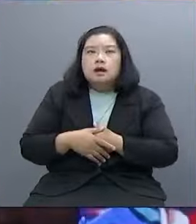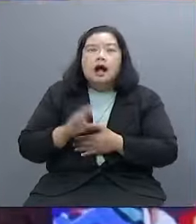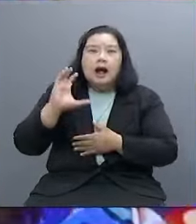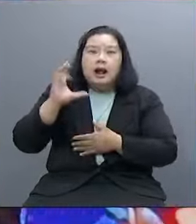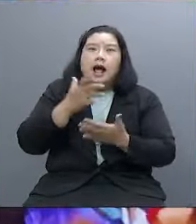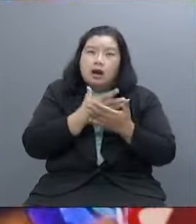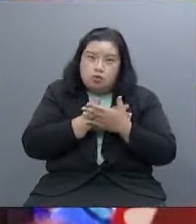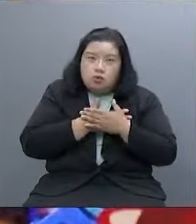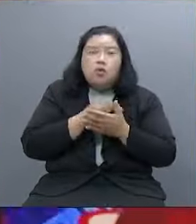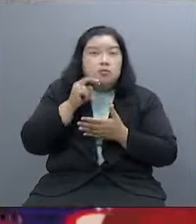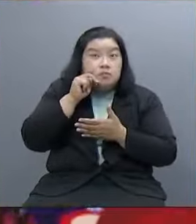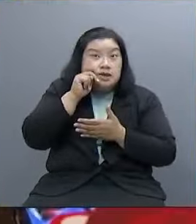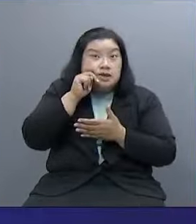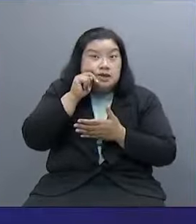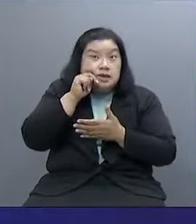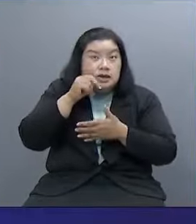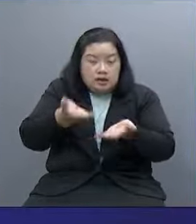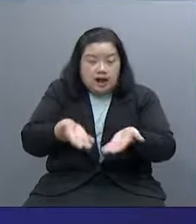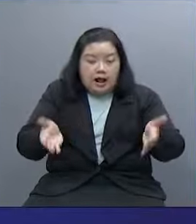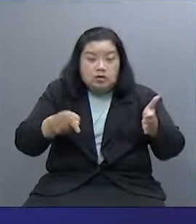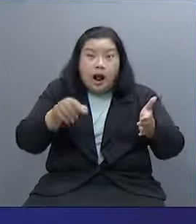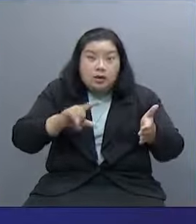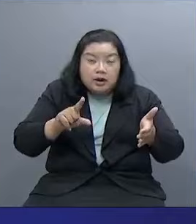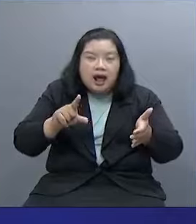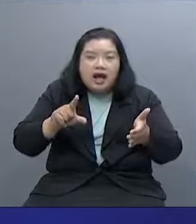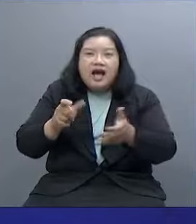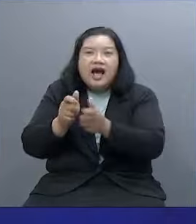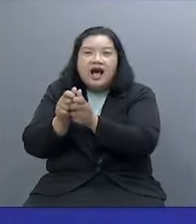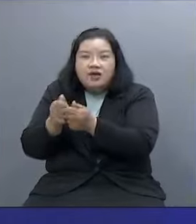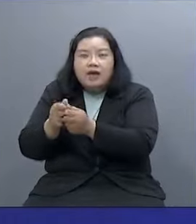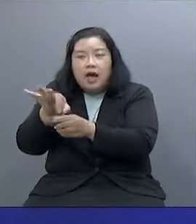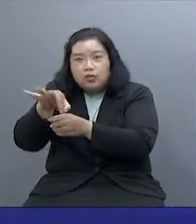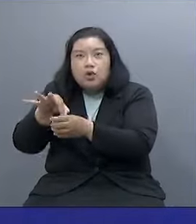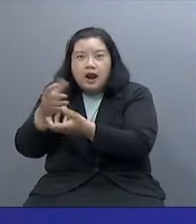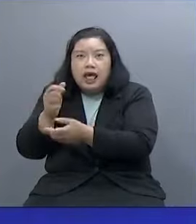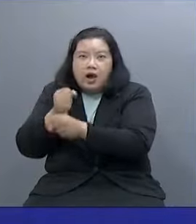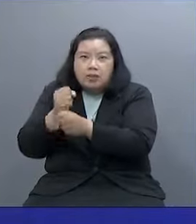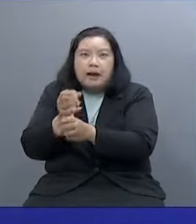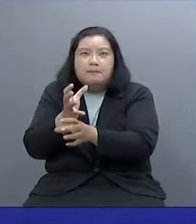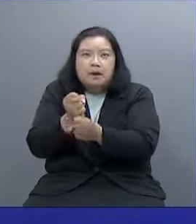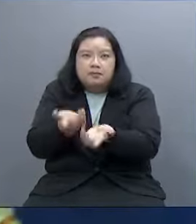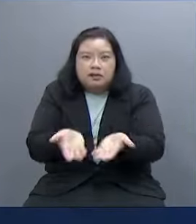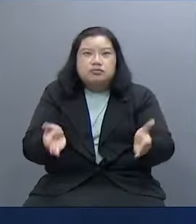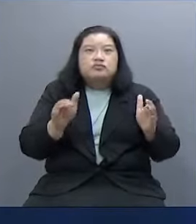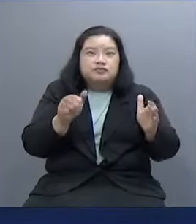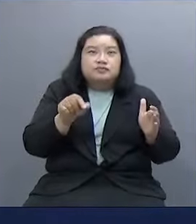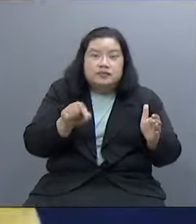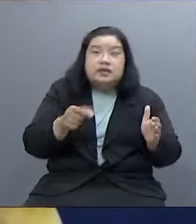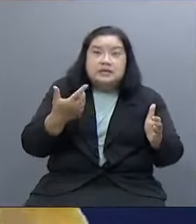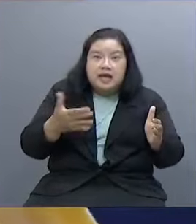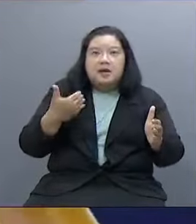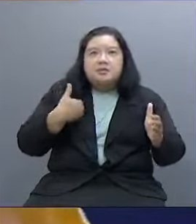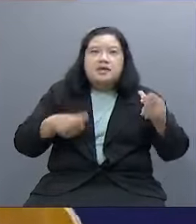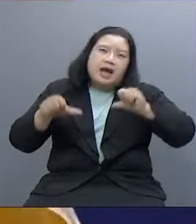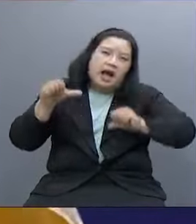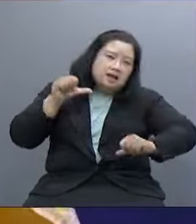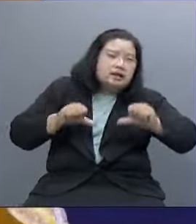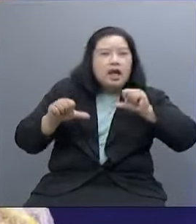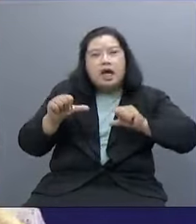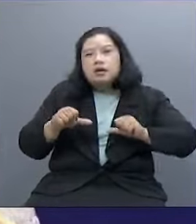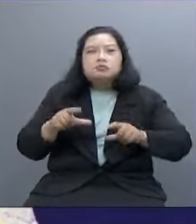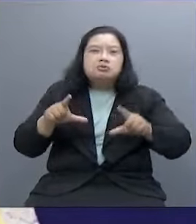ส่น้ำที่ทำมาจากกากกาแฟและพลาสติกอัพไซคลิงและยังรับชมการแสดงจากศิลปินที่มีชื่อเสียงอีกมากมายค่ะ นอ